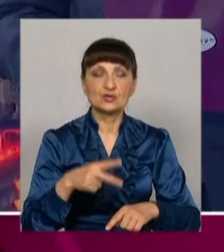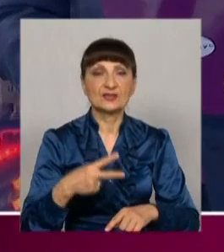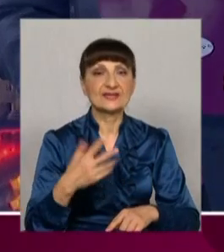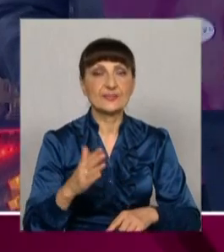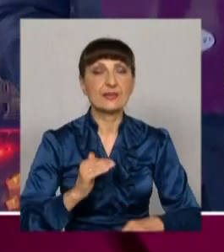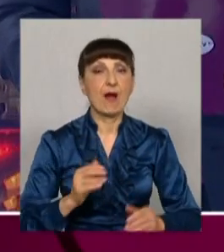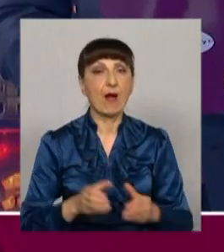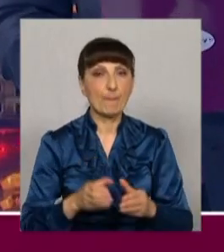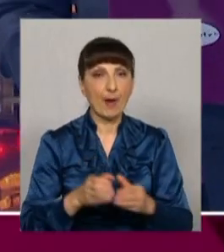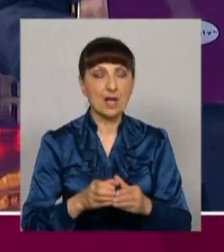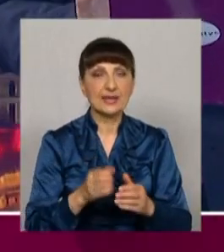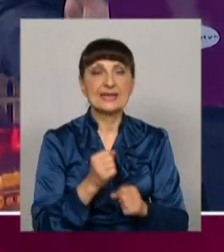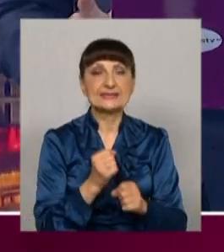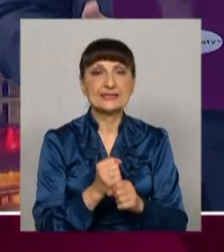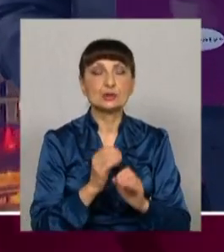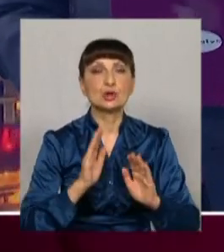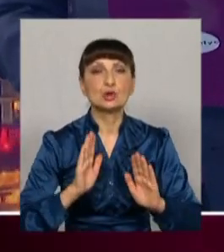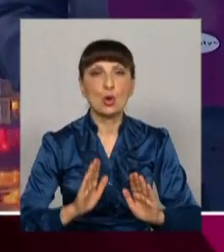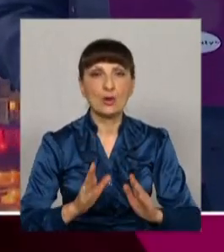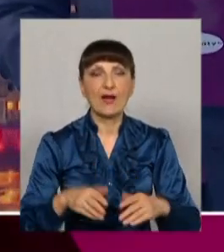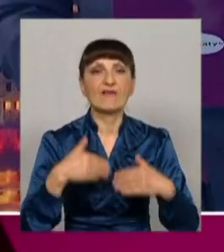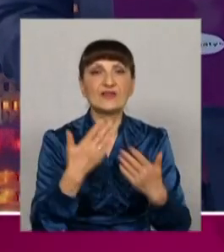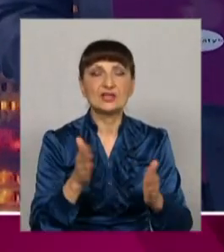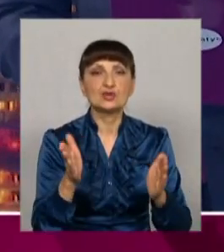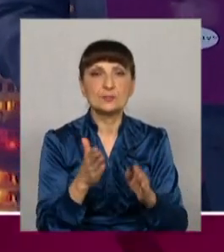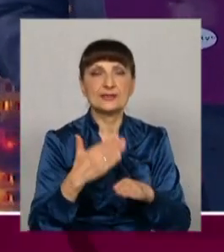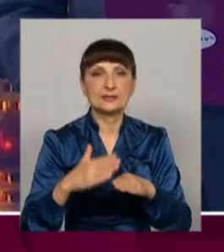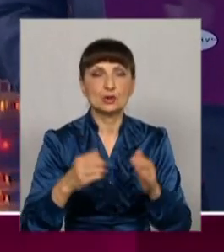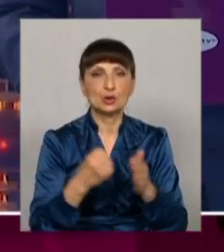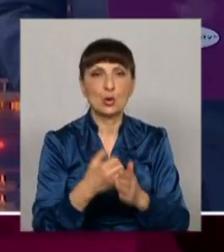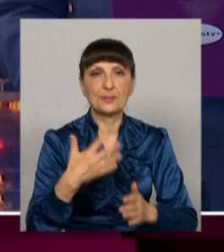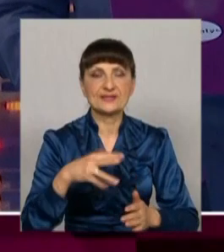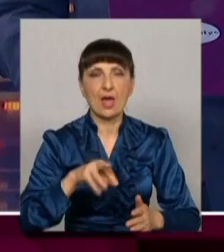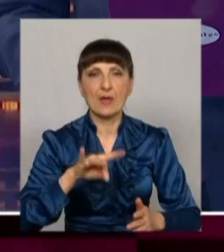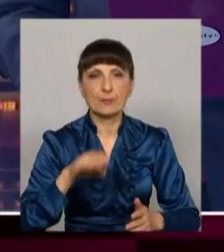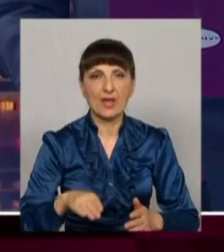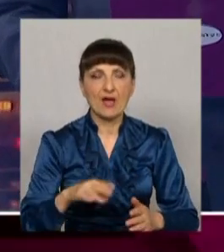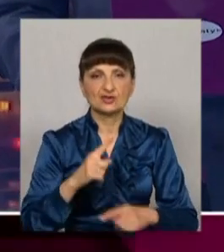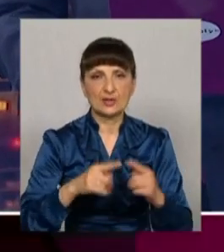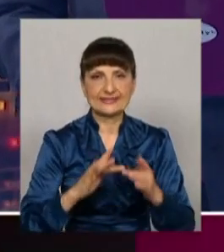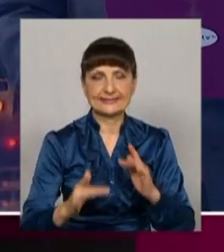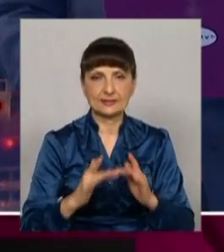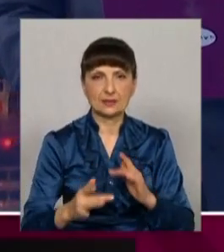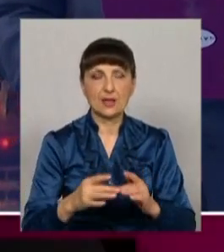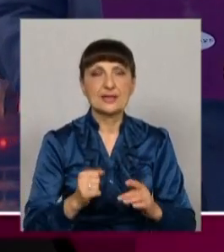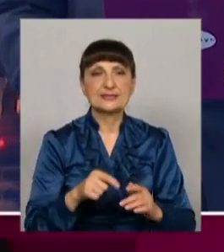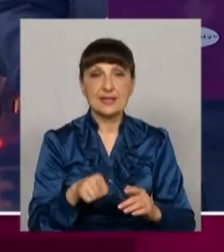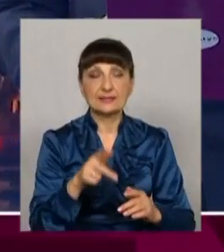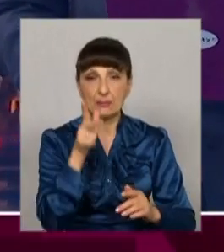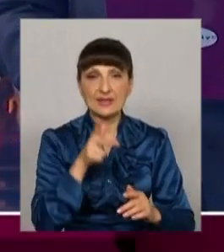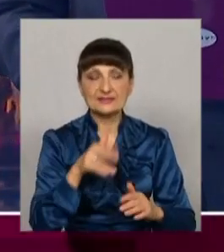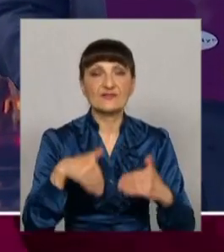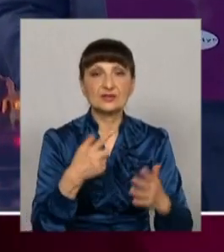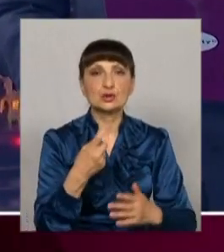25 компаний, осуществляющих исключительно выдачу микрокредитов до 50 МРП в онлайн-формате. За первый квартал ими выдано